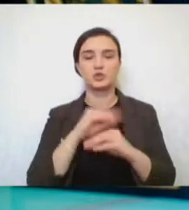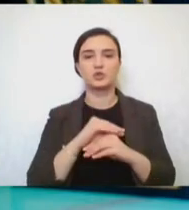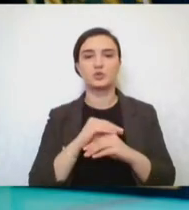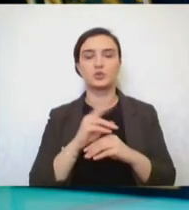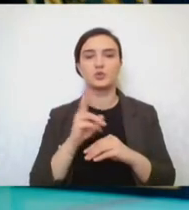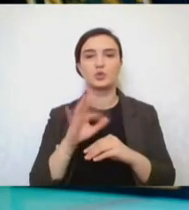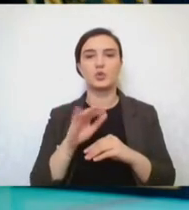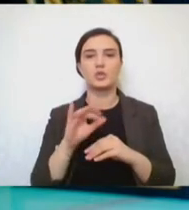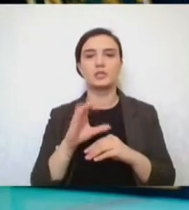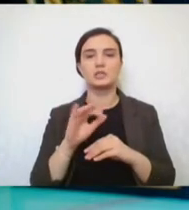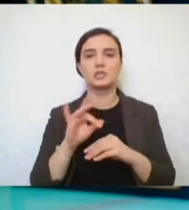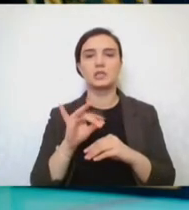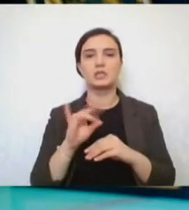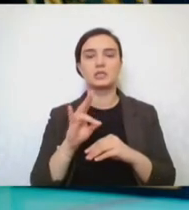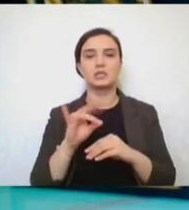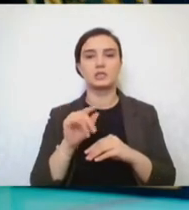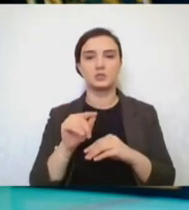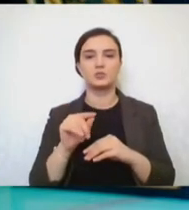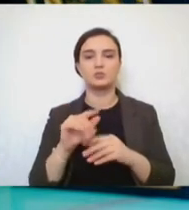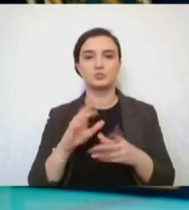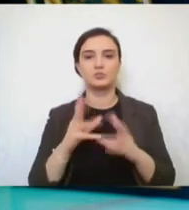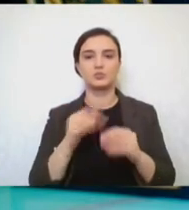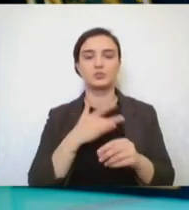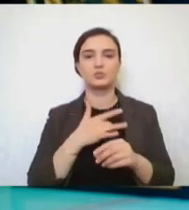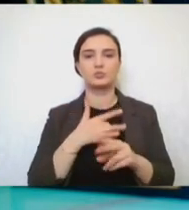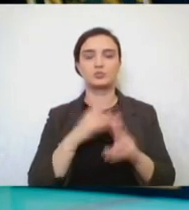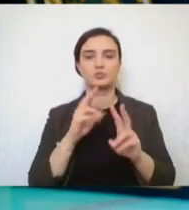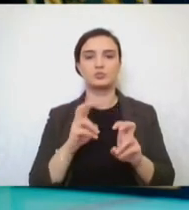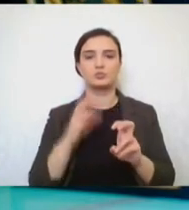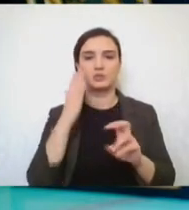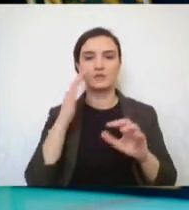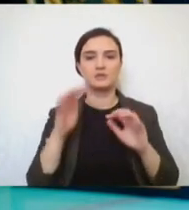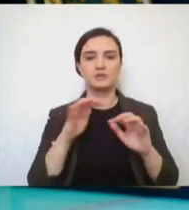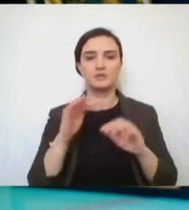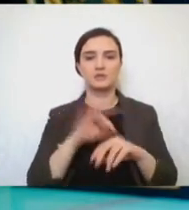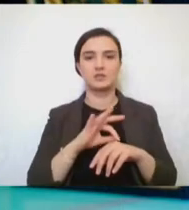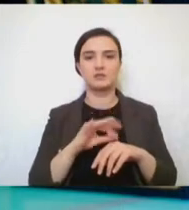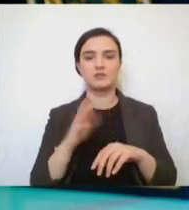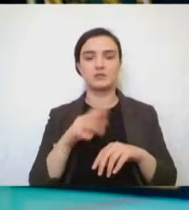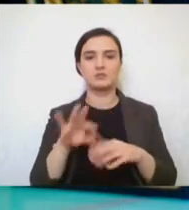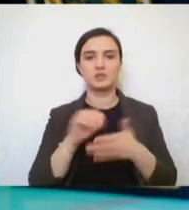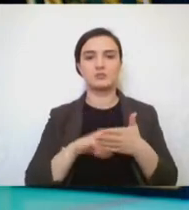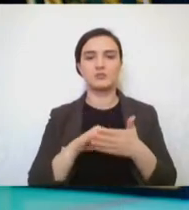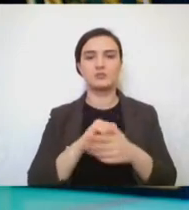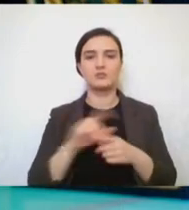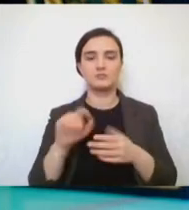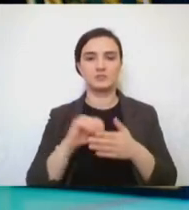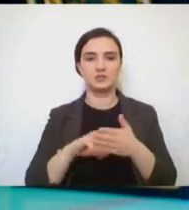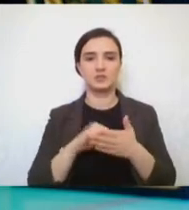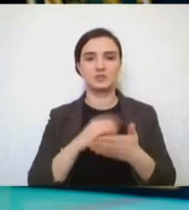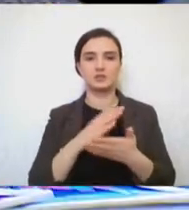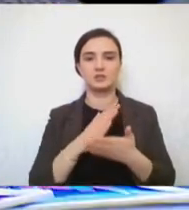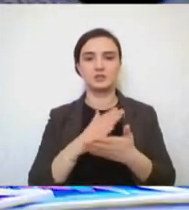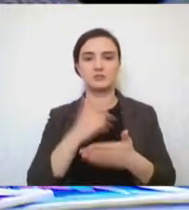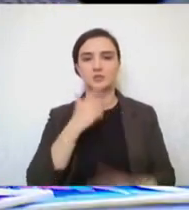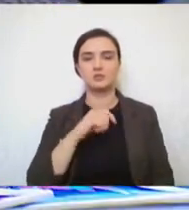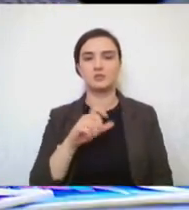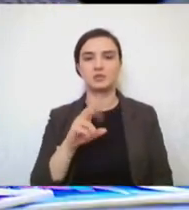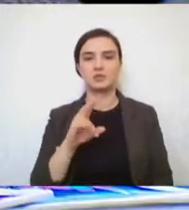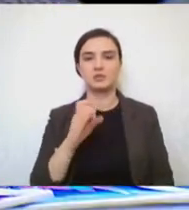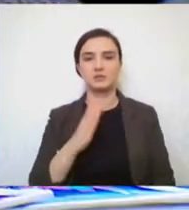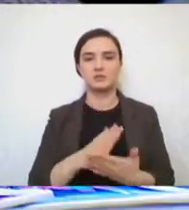ბრძოლა, რომელიც უშუალოდ გულ-სისხლძარღვთა და თავის ტვინის სისხლძარღვთა დაავადების გამომწვევი მიზეზია. ყველასთან დაკავშირებით გვაქვს